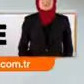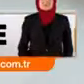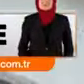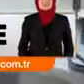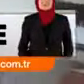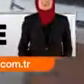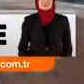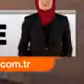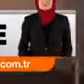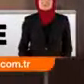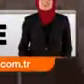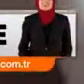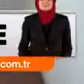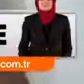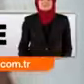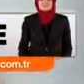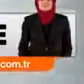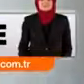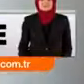Senden sonra